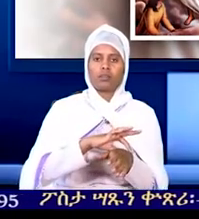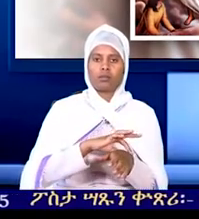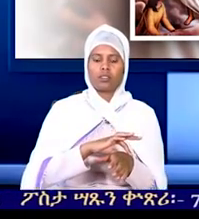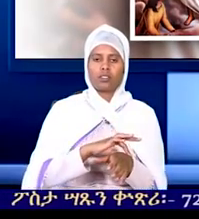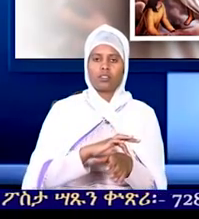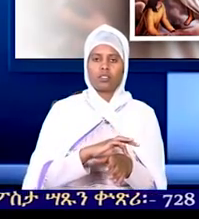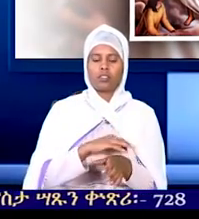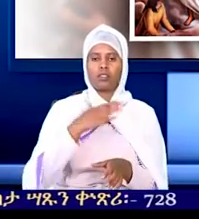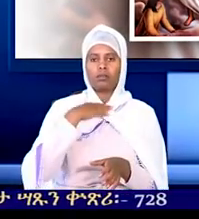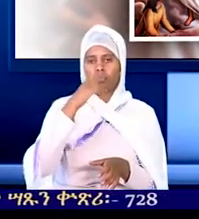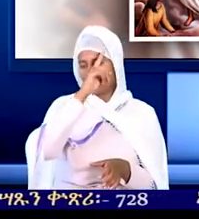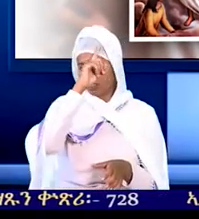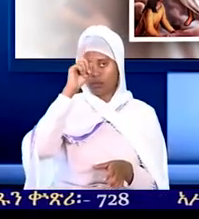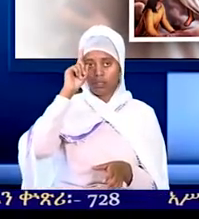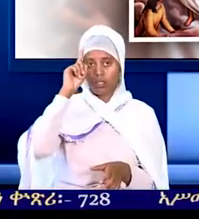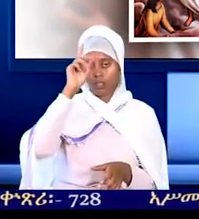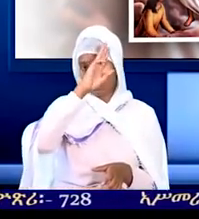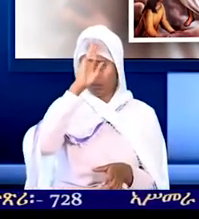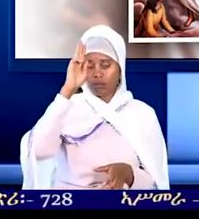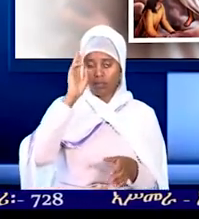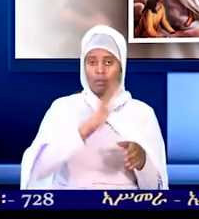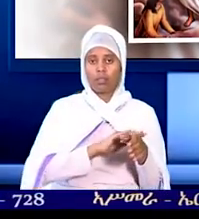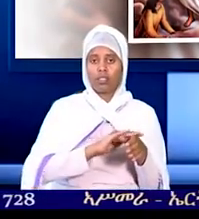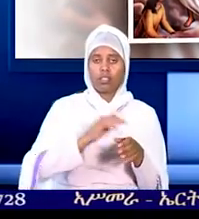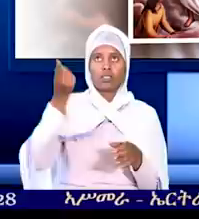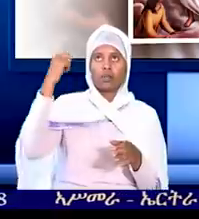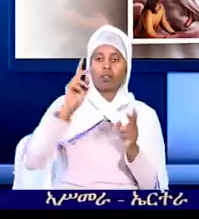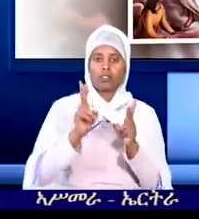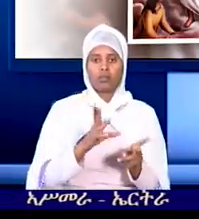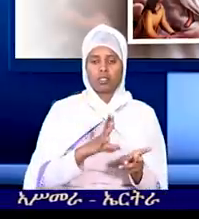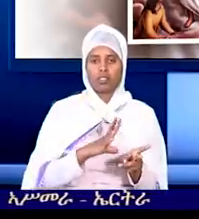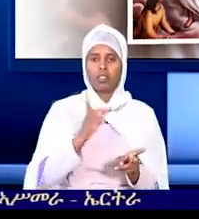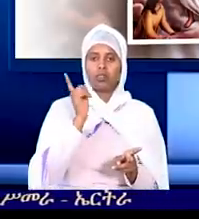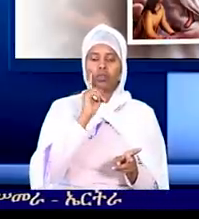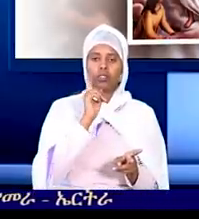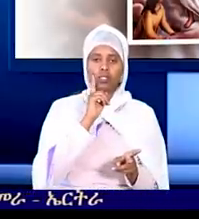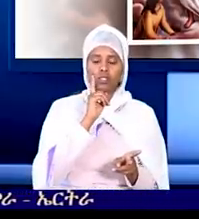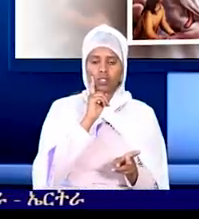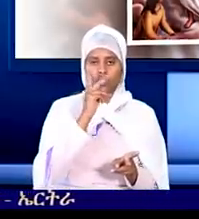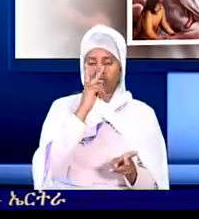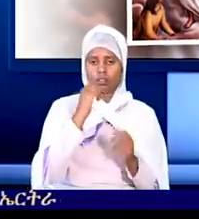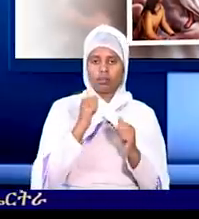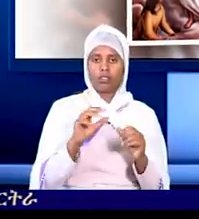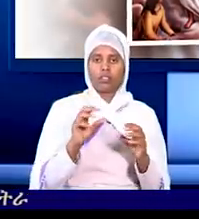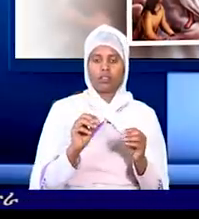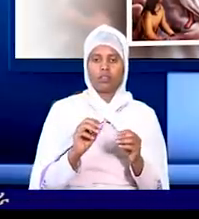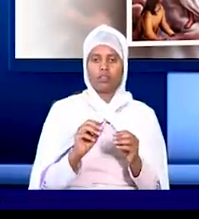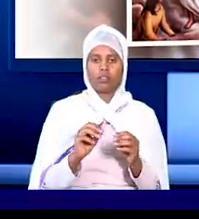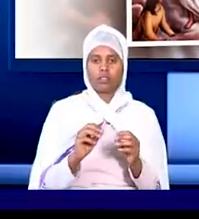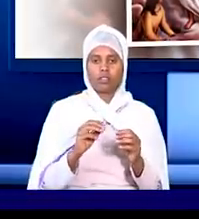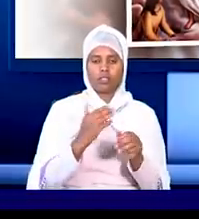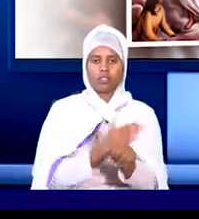ወይ ለብስ ስጋ እምድንግል እንተ ስማ ማርያ። ኣብ ሕልና እግዚኣብሔር ከም ዘለና እግዚኦ ፀወነ